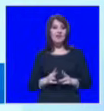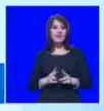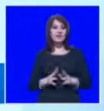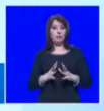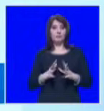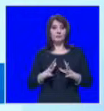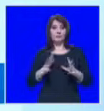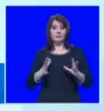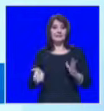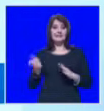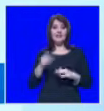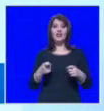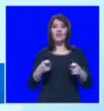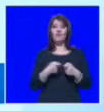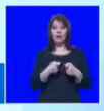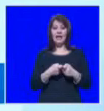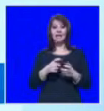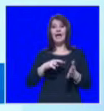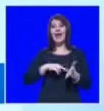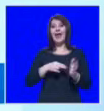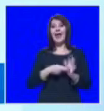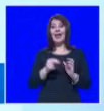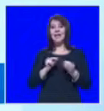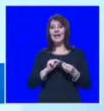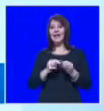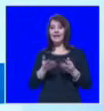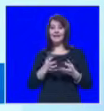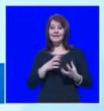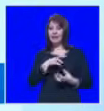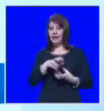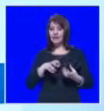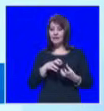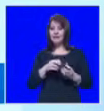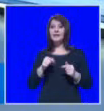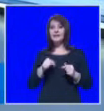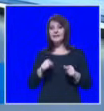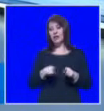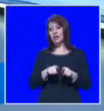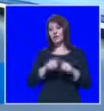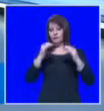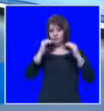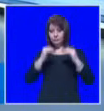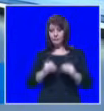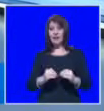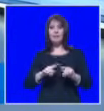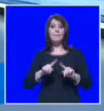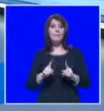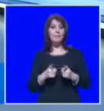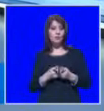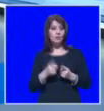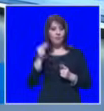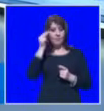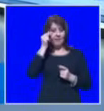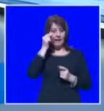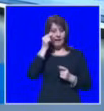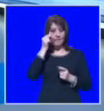след войната, енергийната криза, така и тя сега спада много по-бързо в България, отколкото в европейските